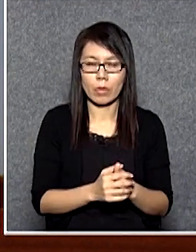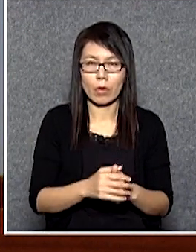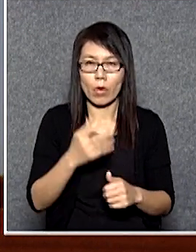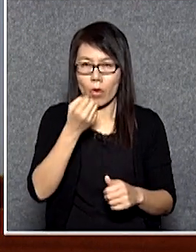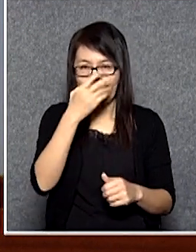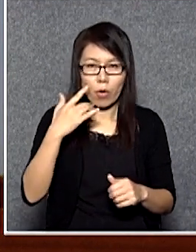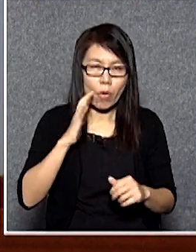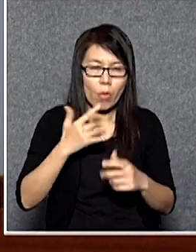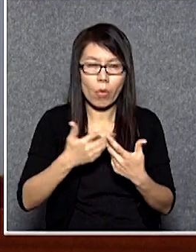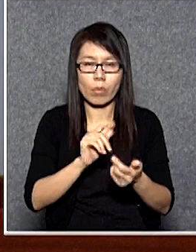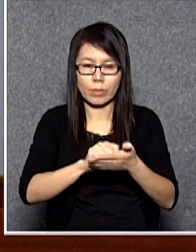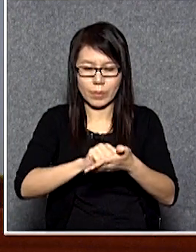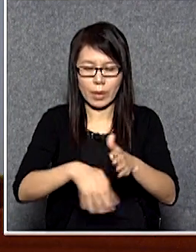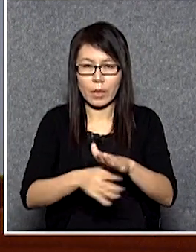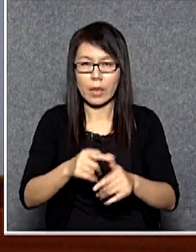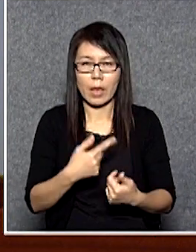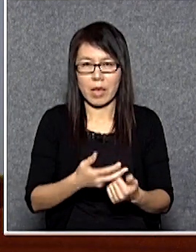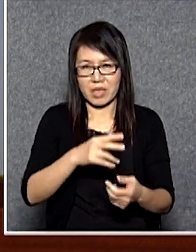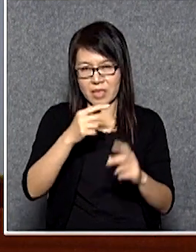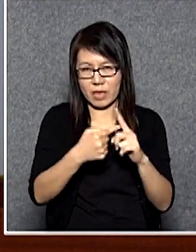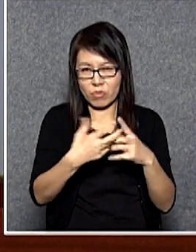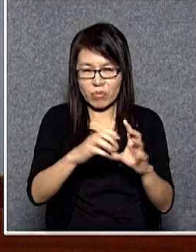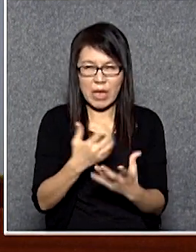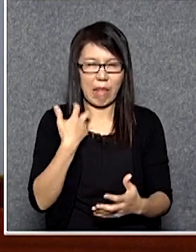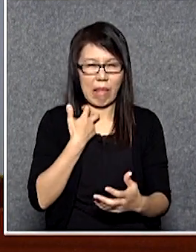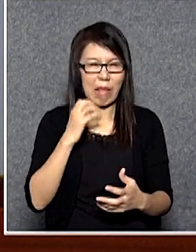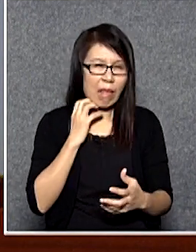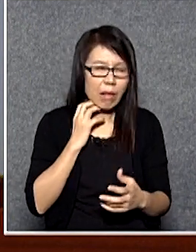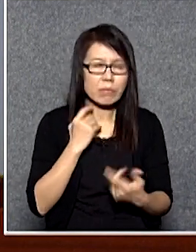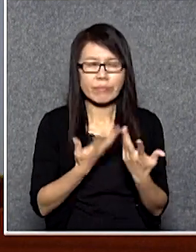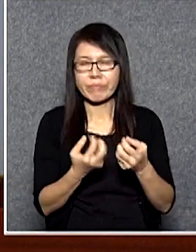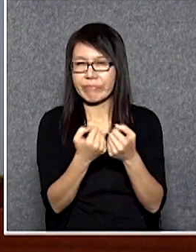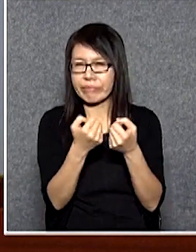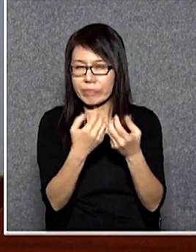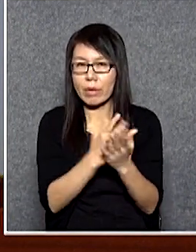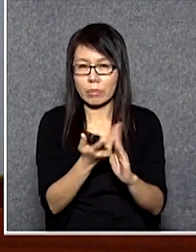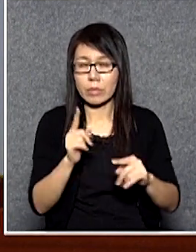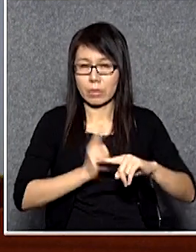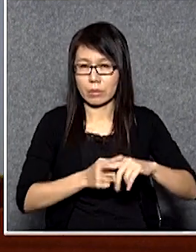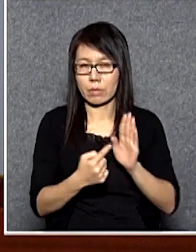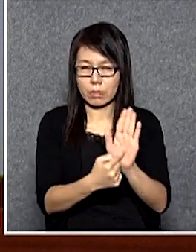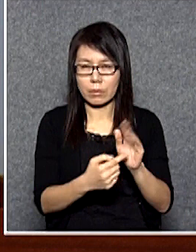所谓嘅泛民死硬派坚决斗争嘅言论咧，就系经典嘅事例。